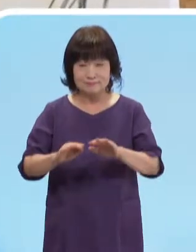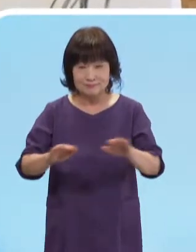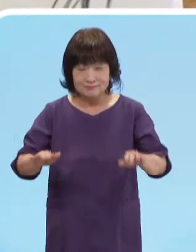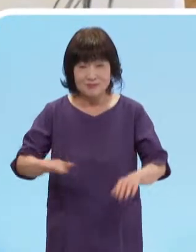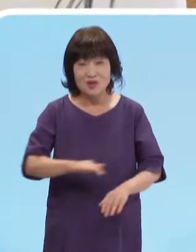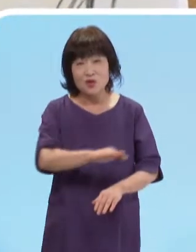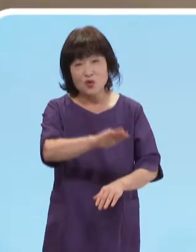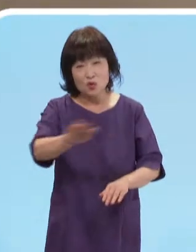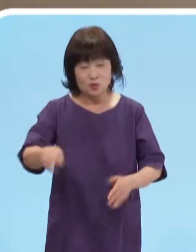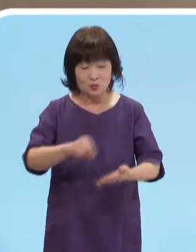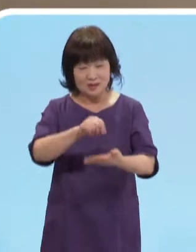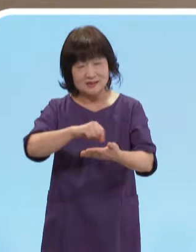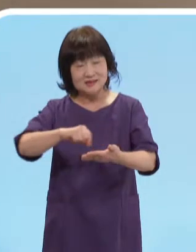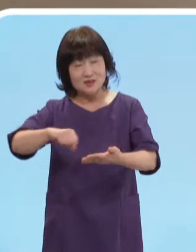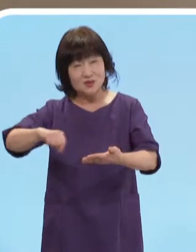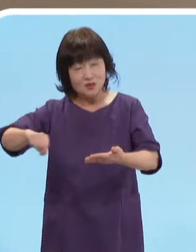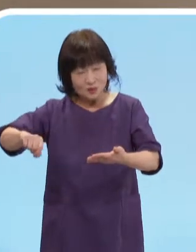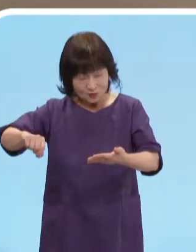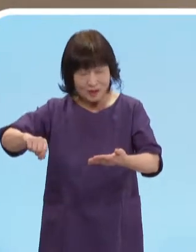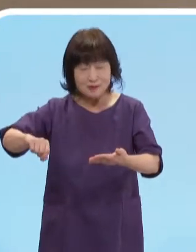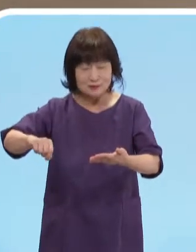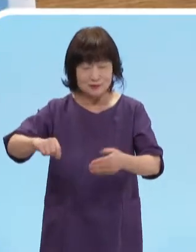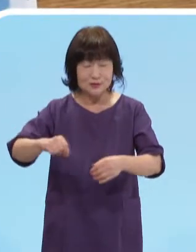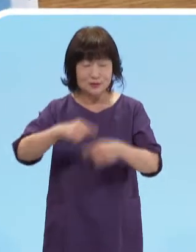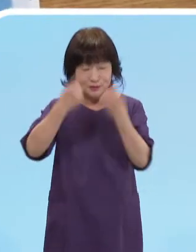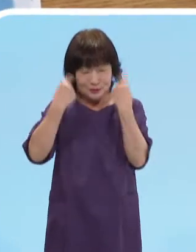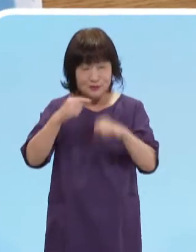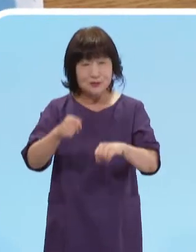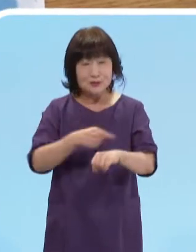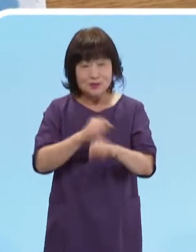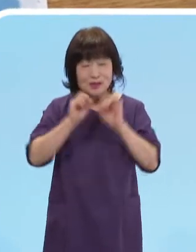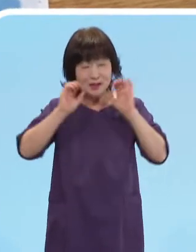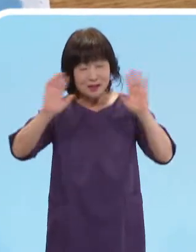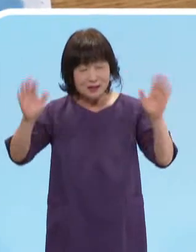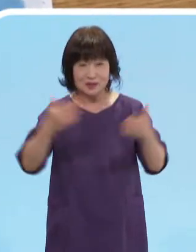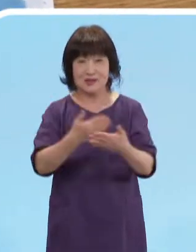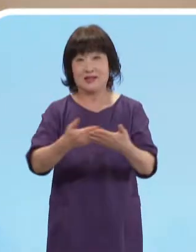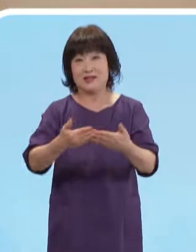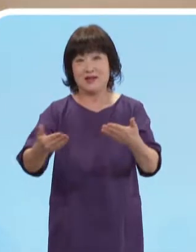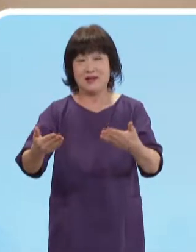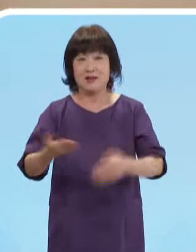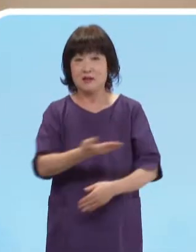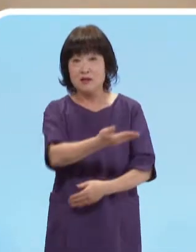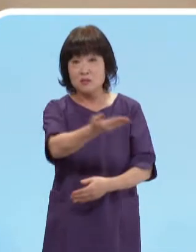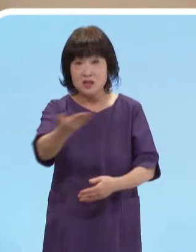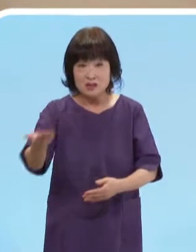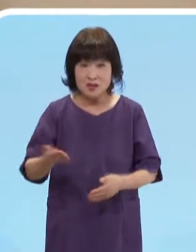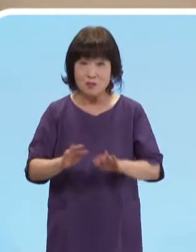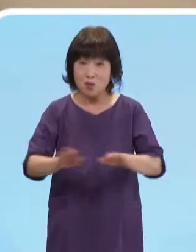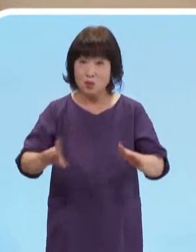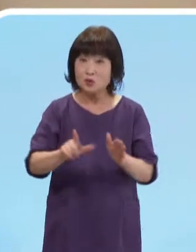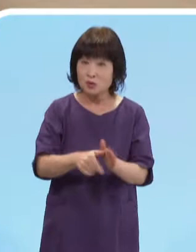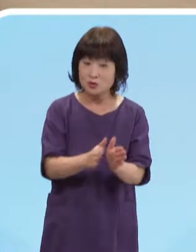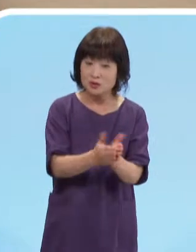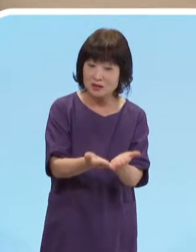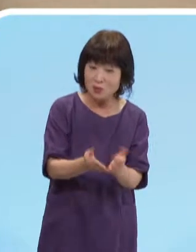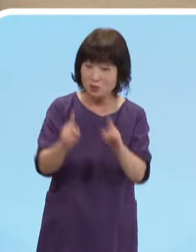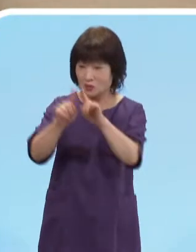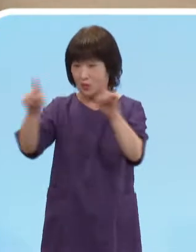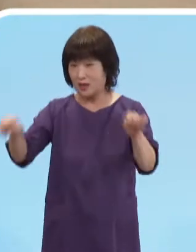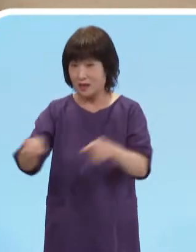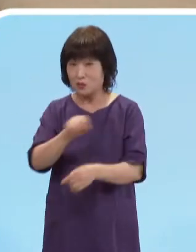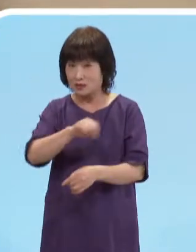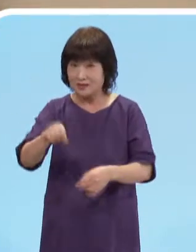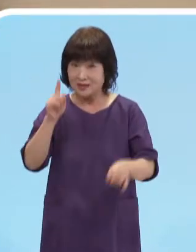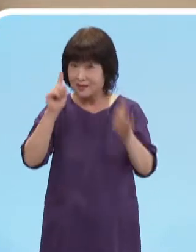子どもたちが描く個性豊かな絵、皆さんも子どもの頃ノートや画用紙に描いて遊びましたよね。